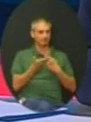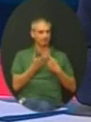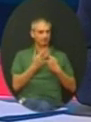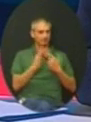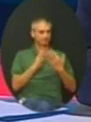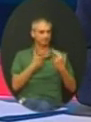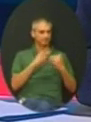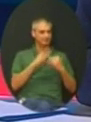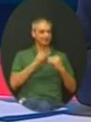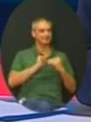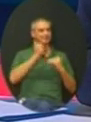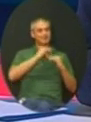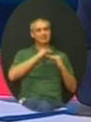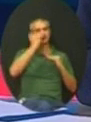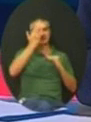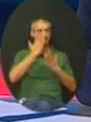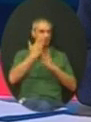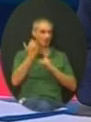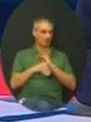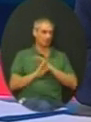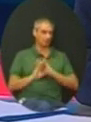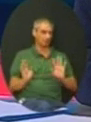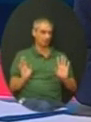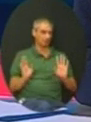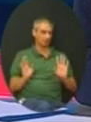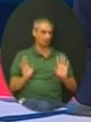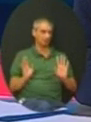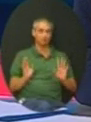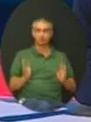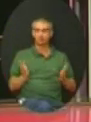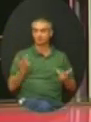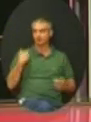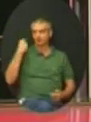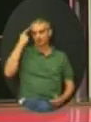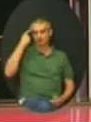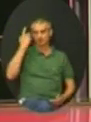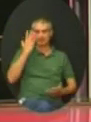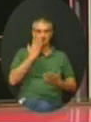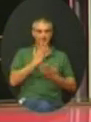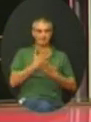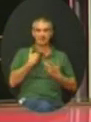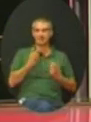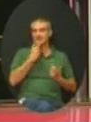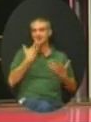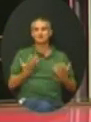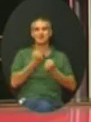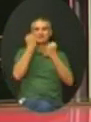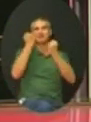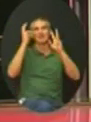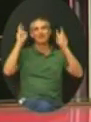האם ה-CO של הגל מאחורינו? או, אם הייתי יודע, הייתי מציל בים.